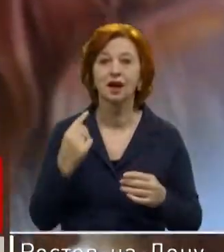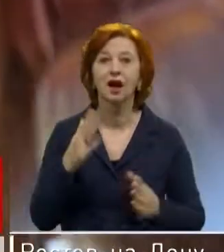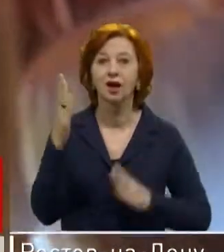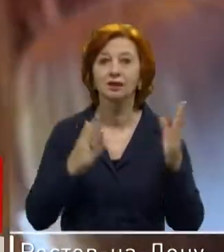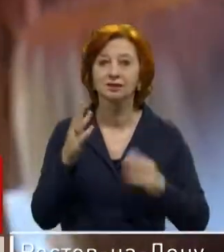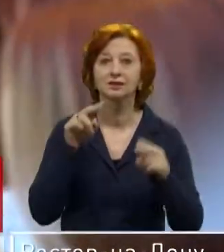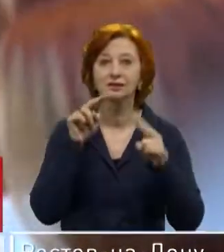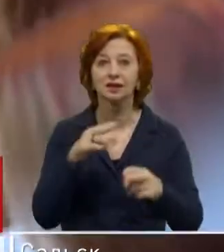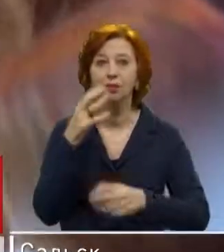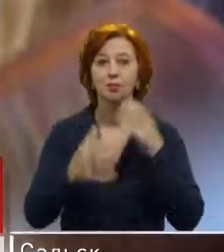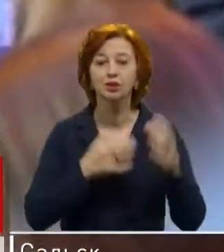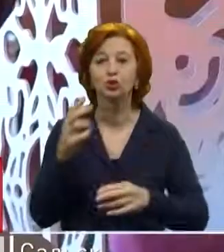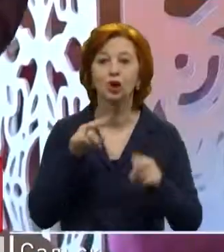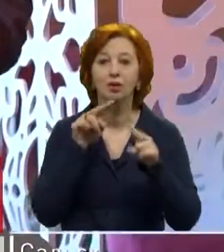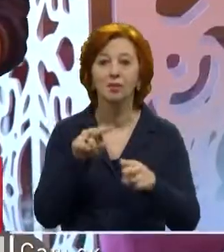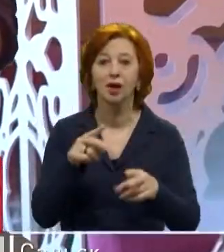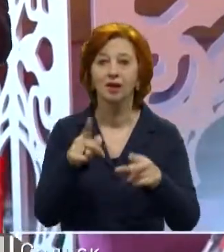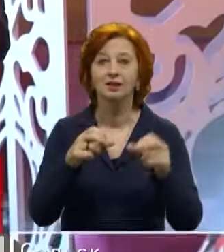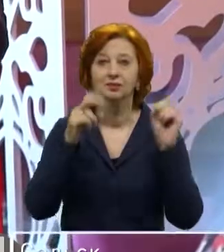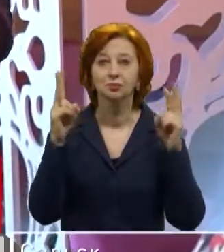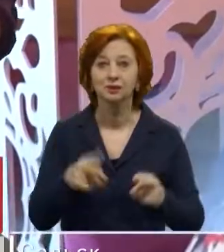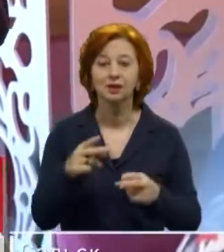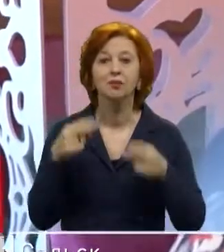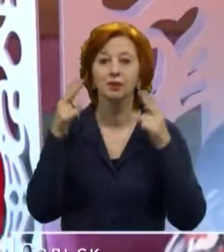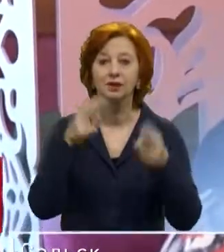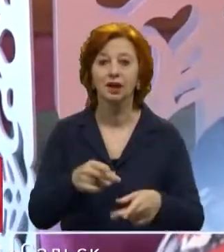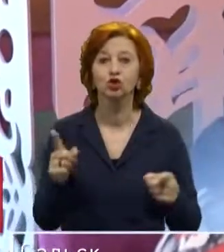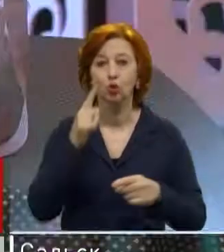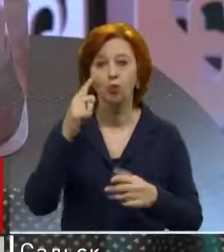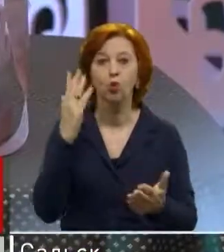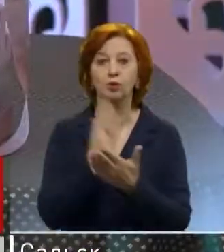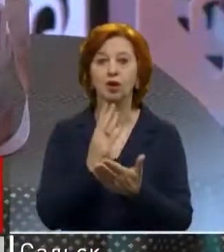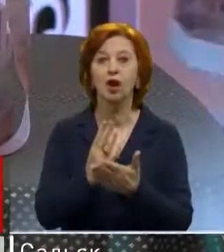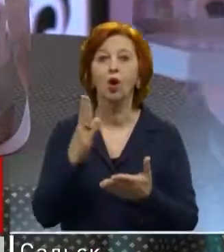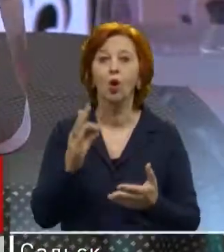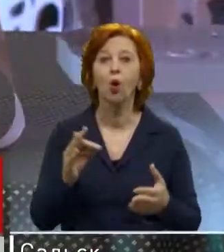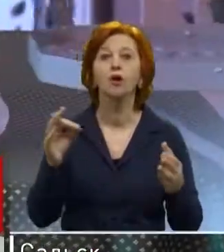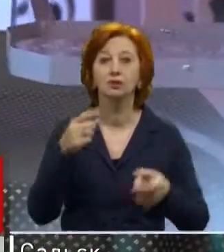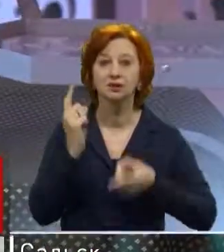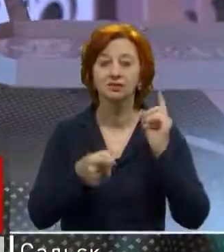следили международные наблюдатели. Они специально прибыли в Россию, чтобы убедиться, процесс происходит